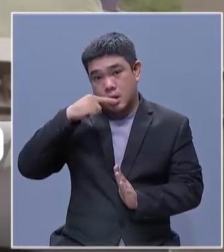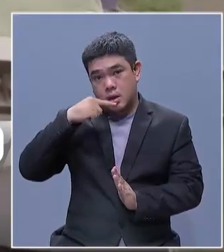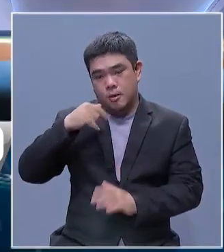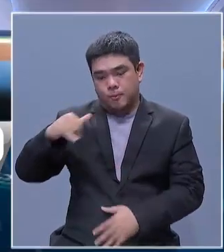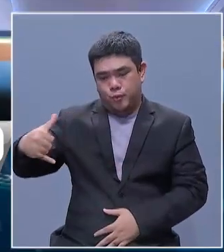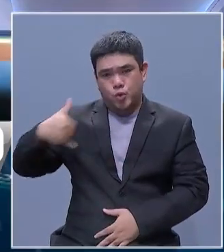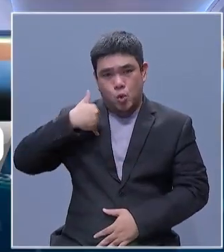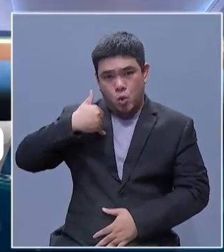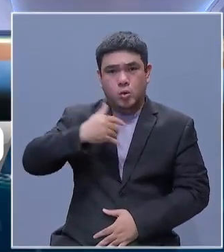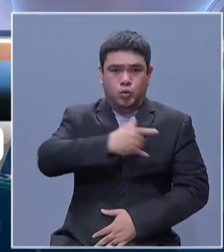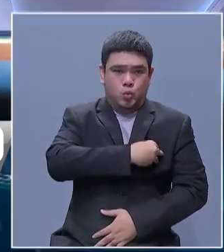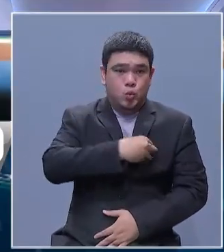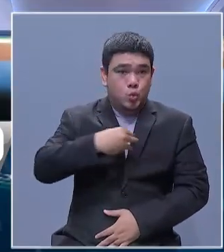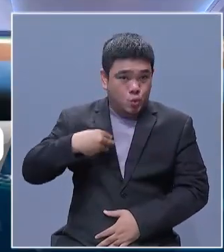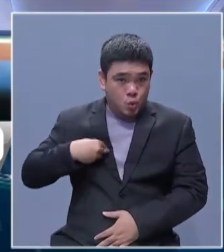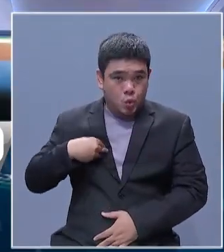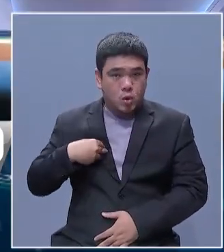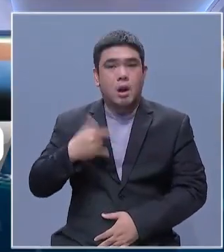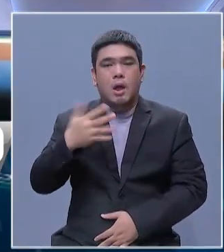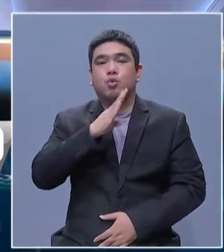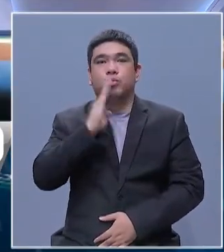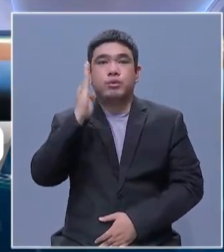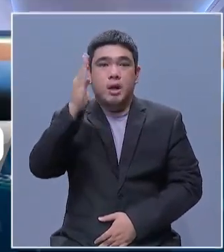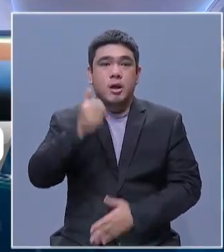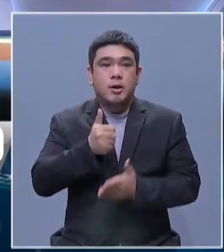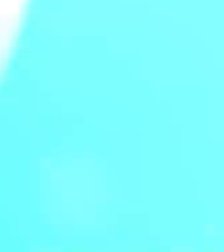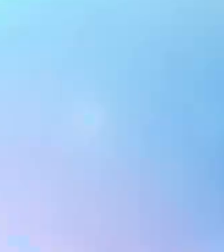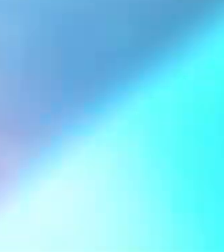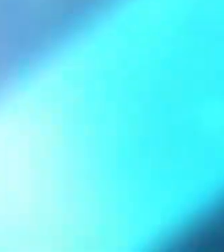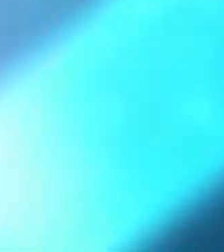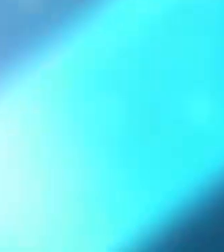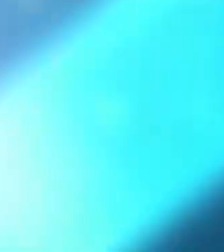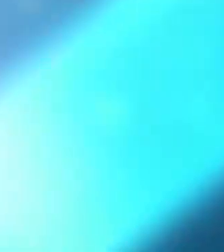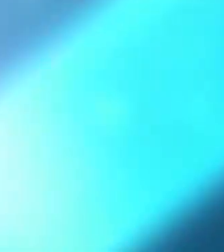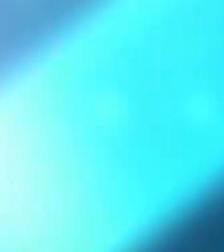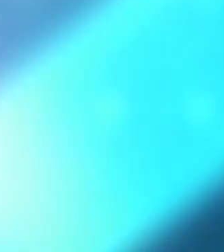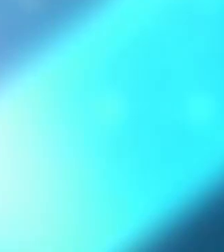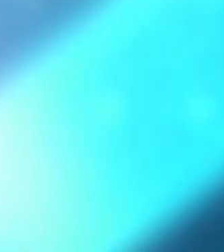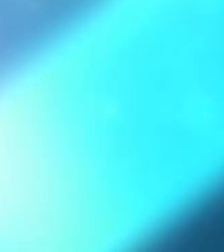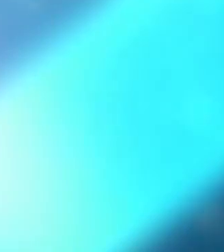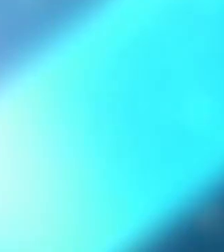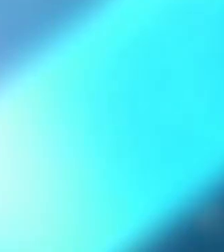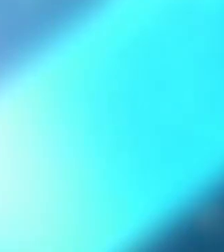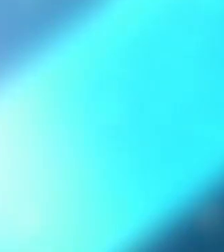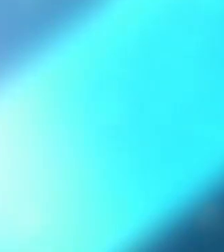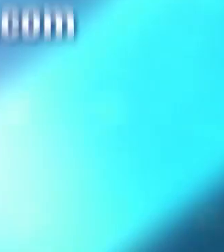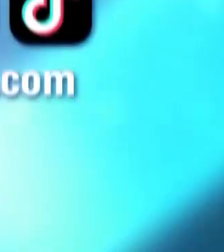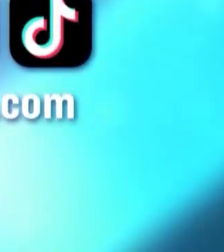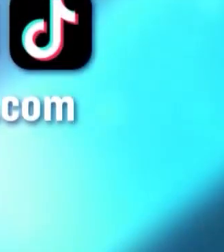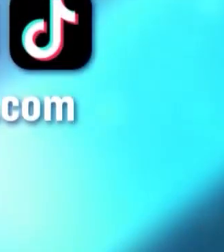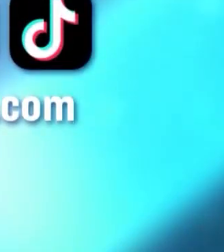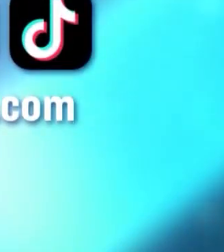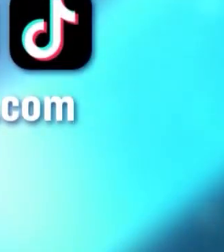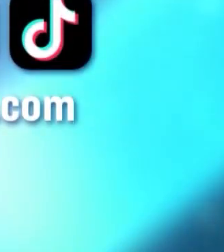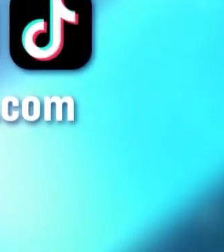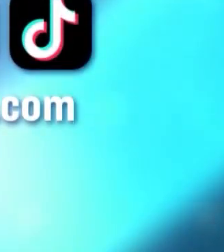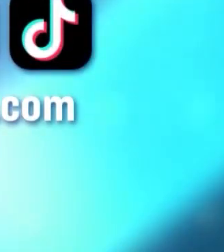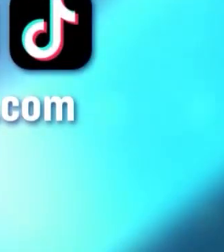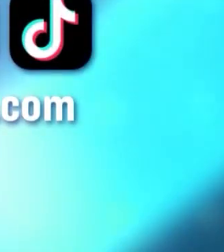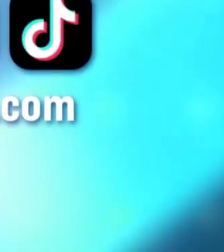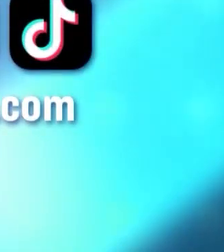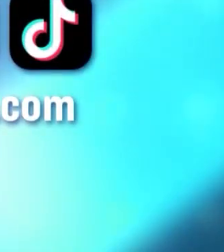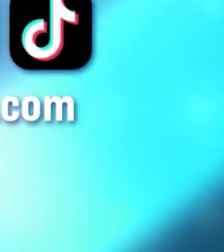างสถานทูตนะคะจะได้รับการช่วยเหลือจะได้รีบเดินทางกลับ ติดตาม PPTV HD 36ได้ทุกช่องทางและอย่าลืมกด